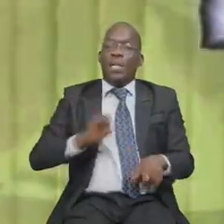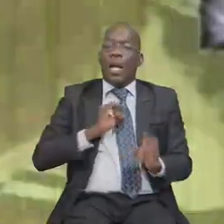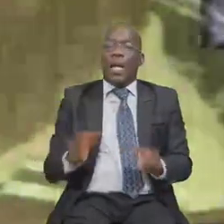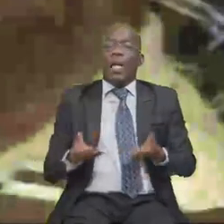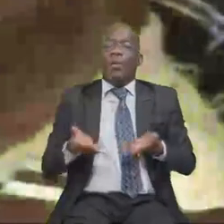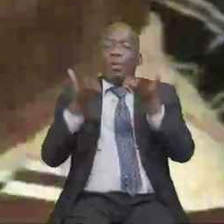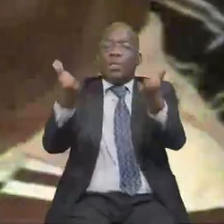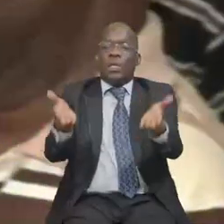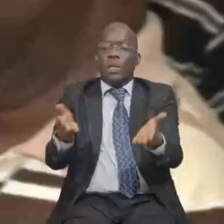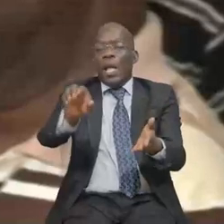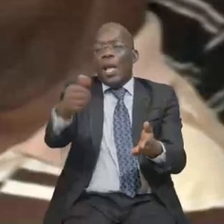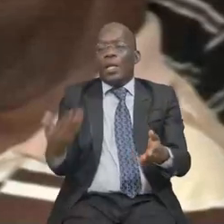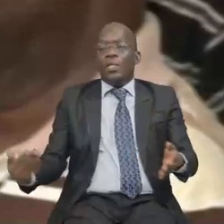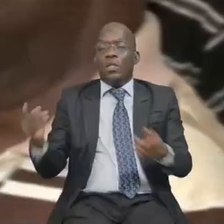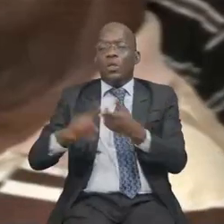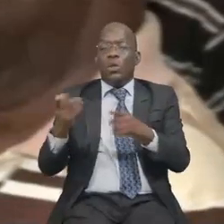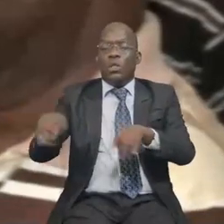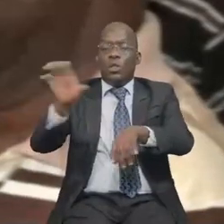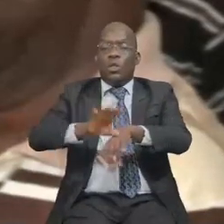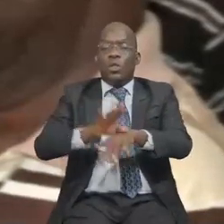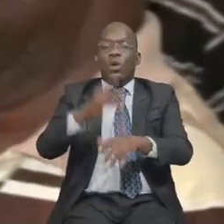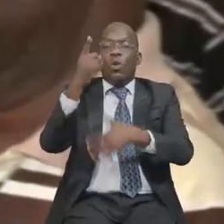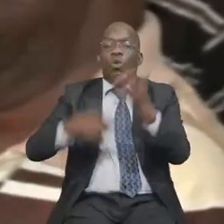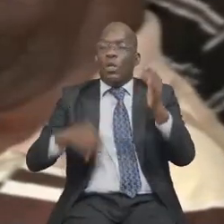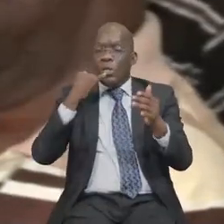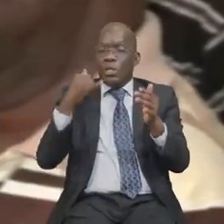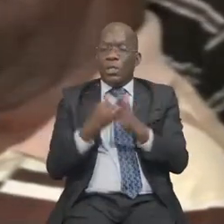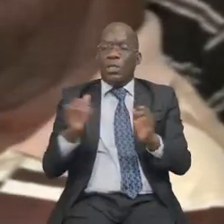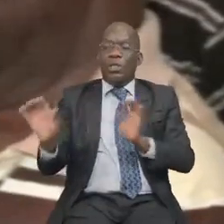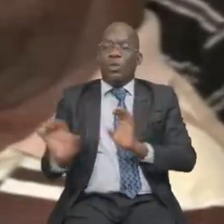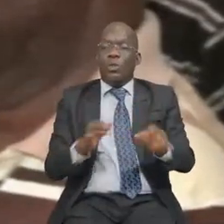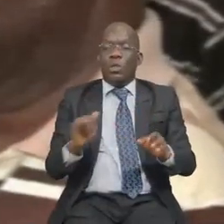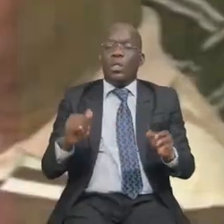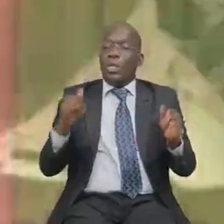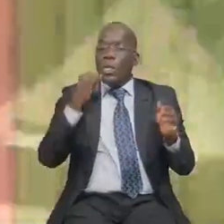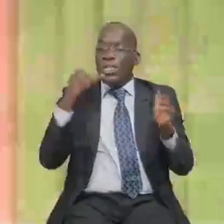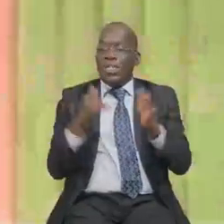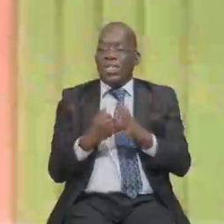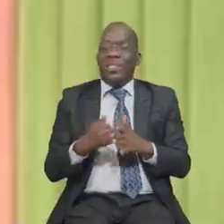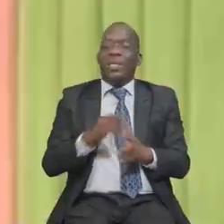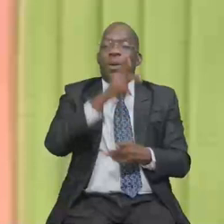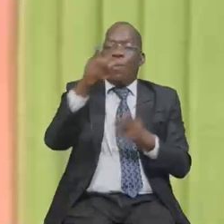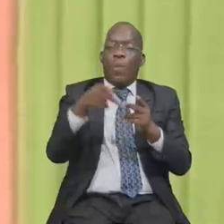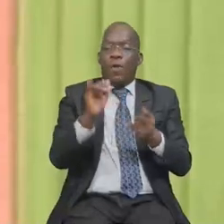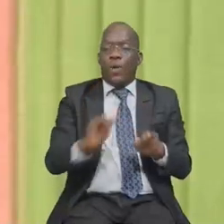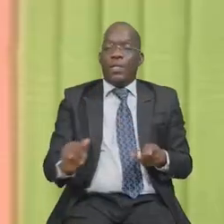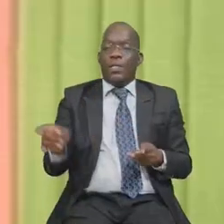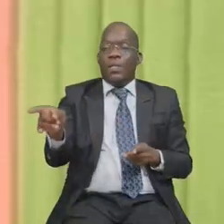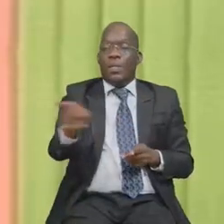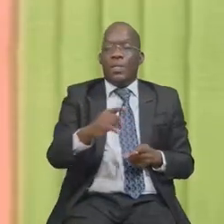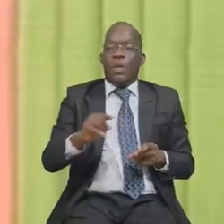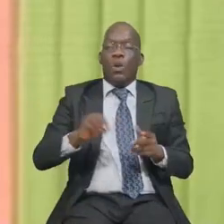à l'église? Qu'est-ce que cela fait? Est-ce que cela les parfait ou bien cela